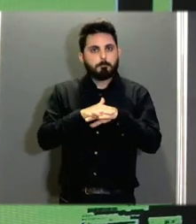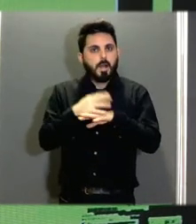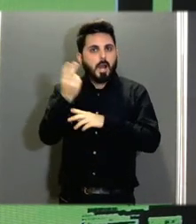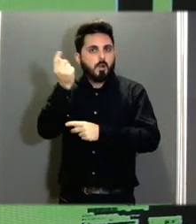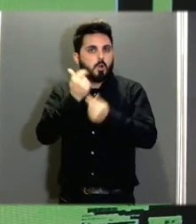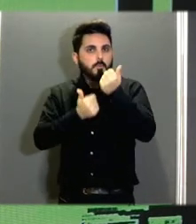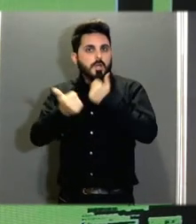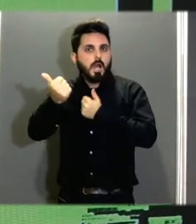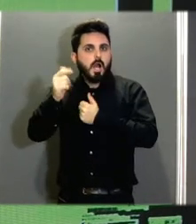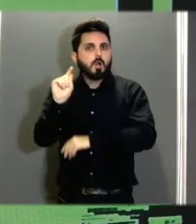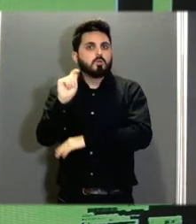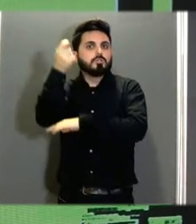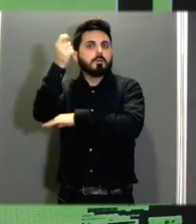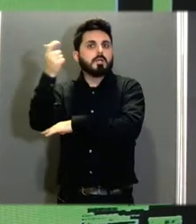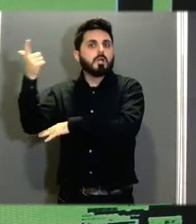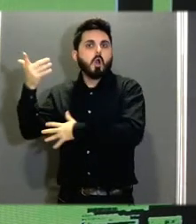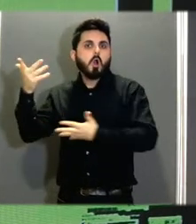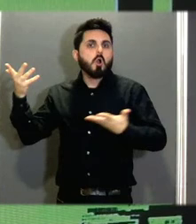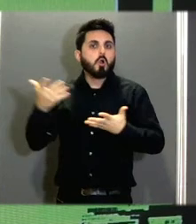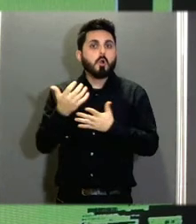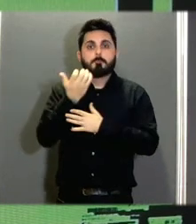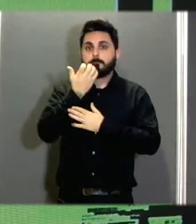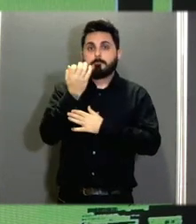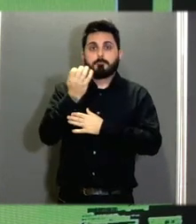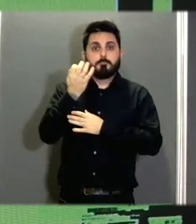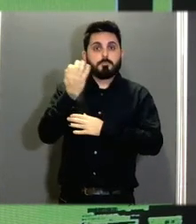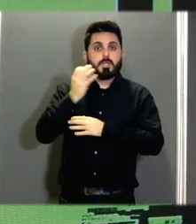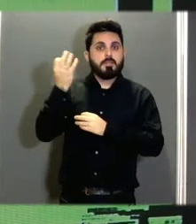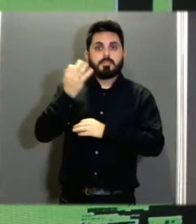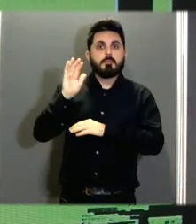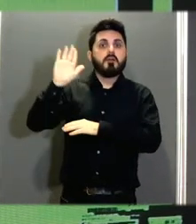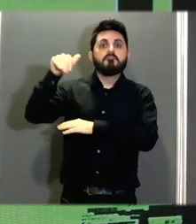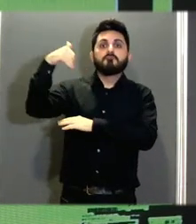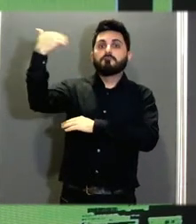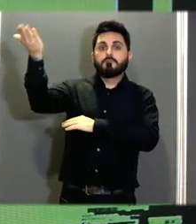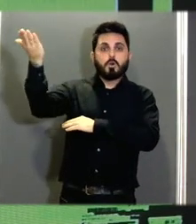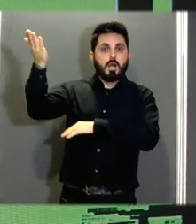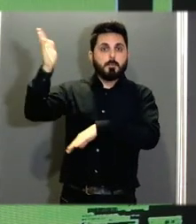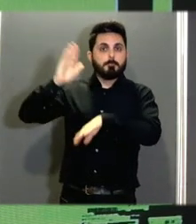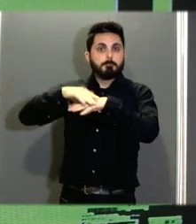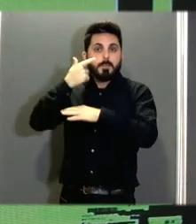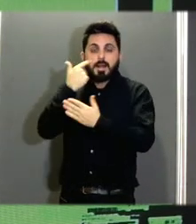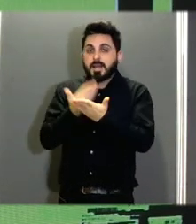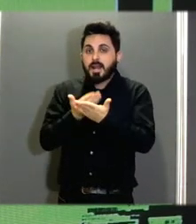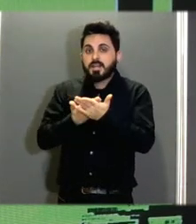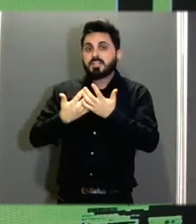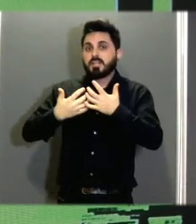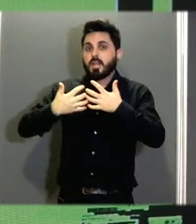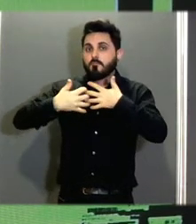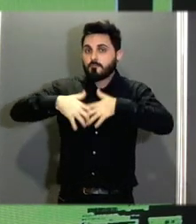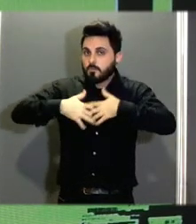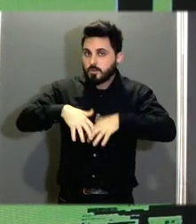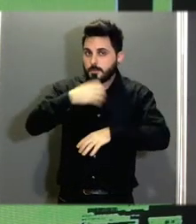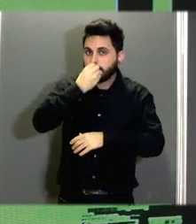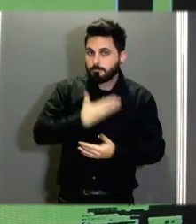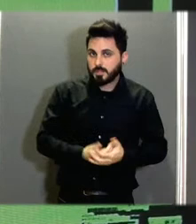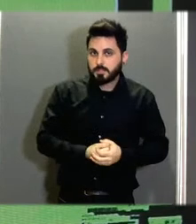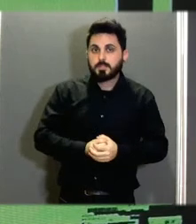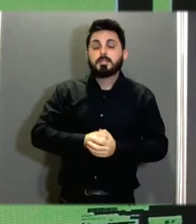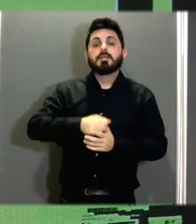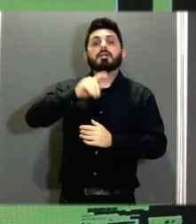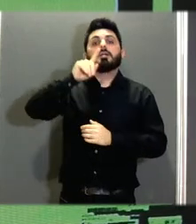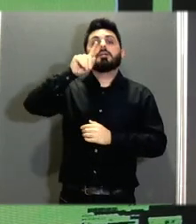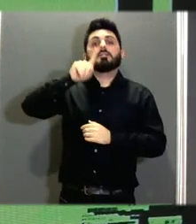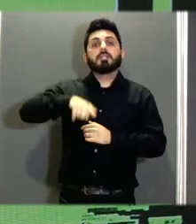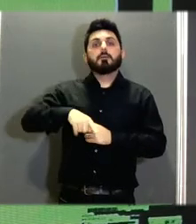transició. Cal buscar fonts de finançament externes per tal de garantir que les finances de la Generalitat funcionin. Cal teixir complicitats